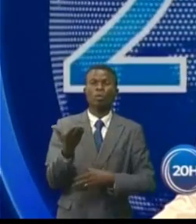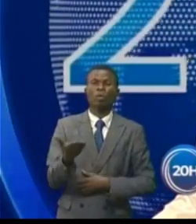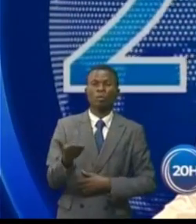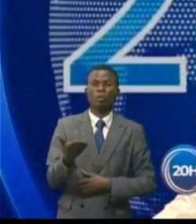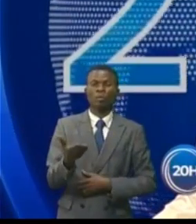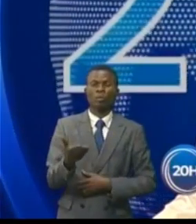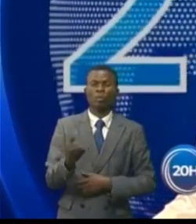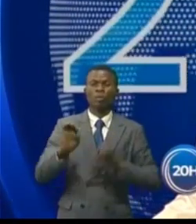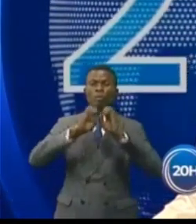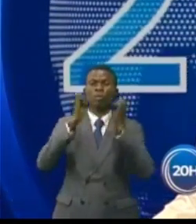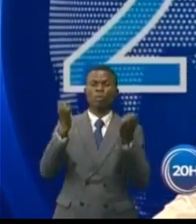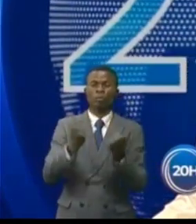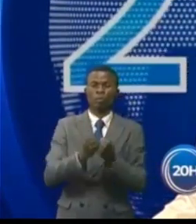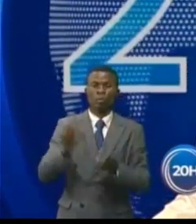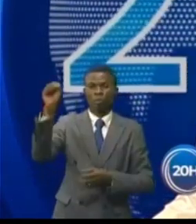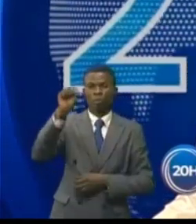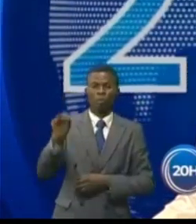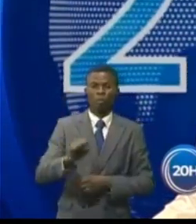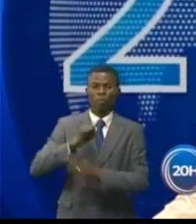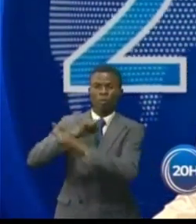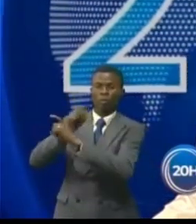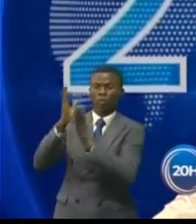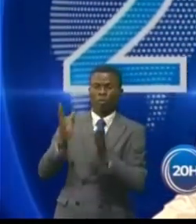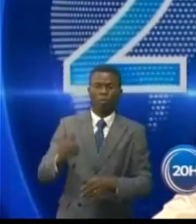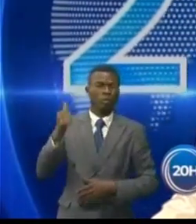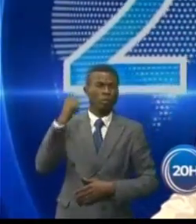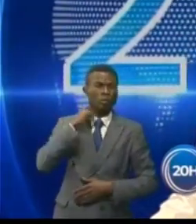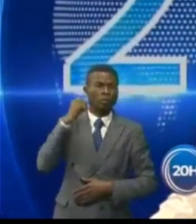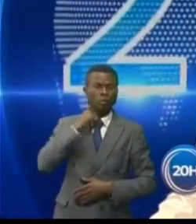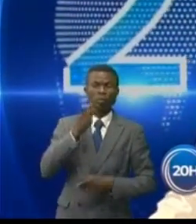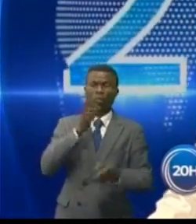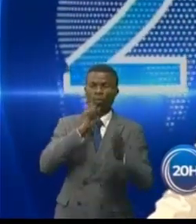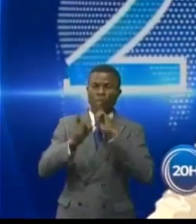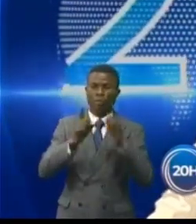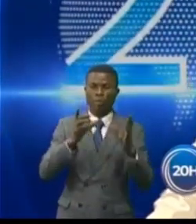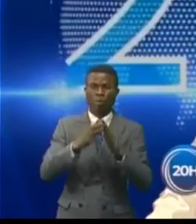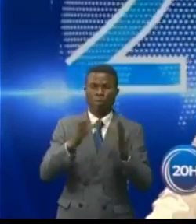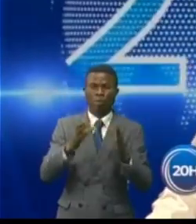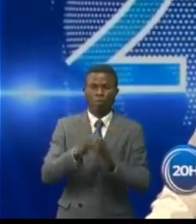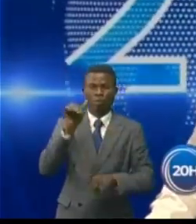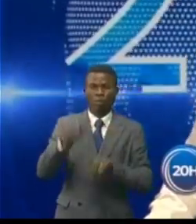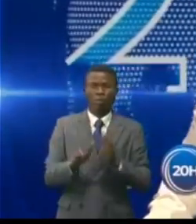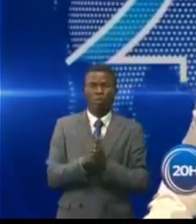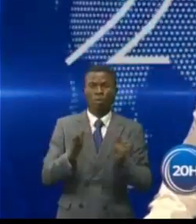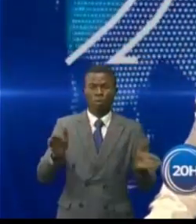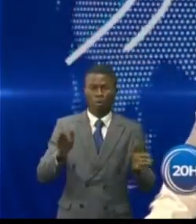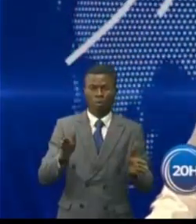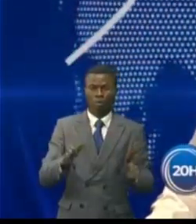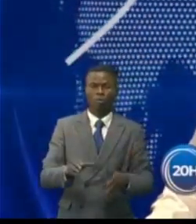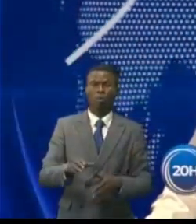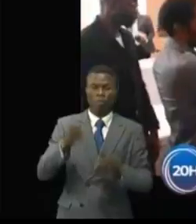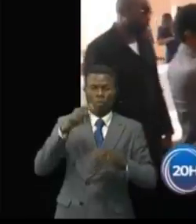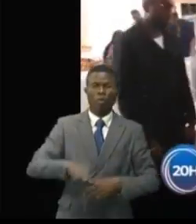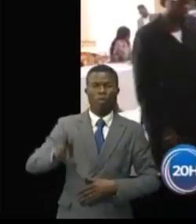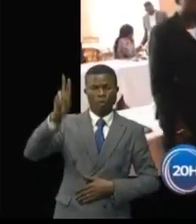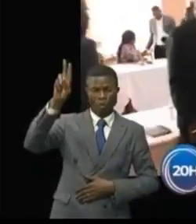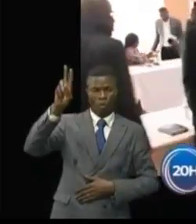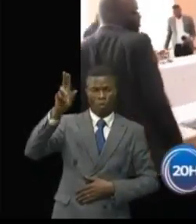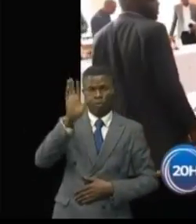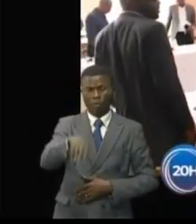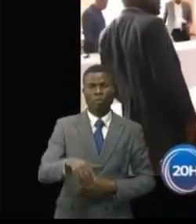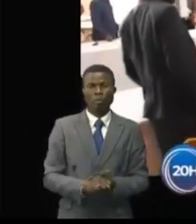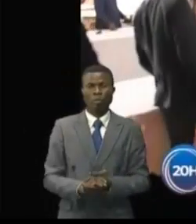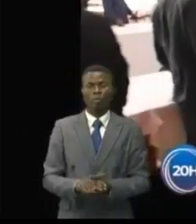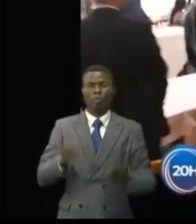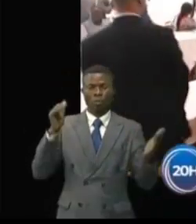une équipe du SINAMED, syndicat des médecins, a eu des échanges avec le secrétaire général de l'UDPS. 5 jours après la